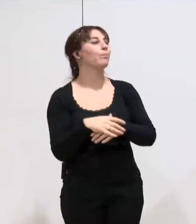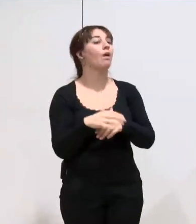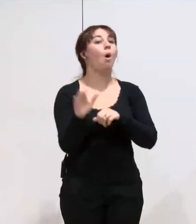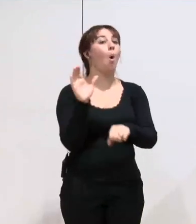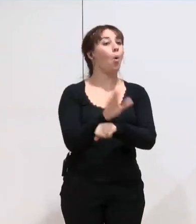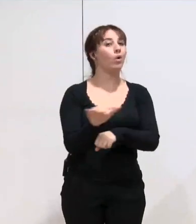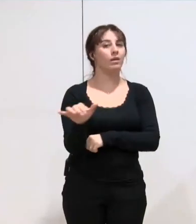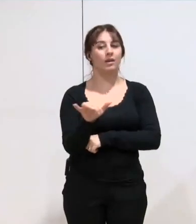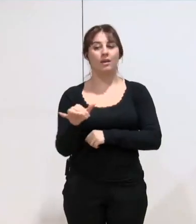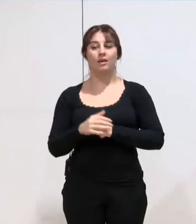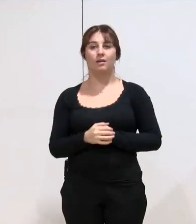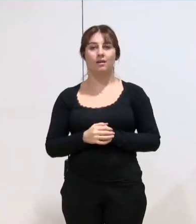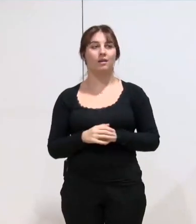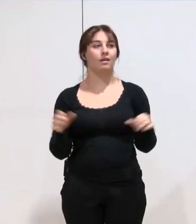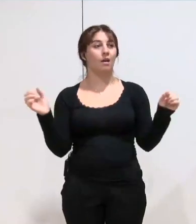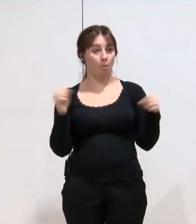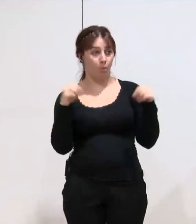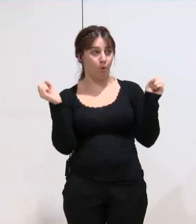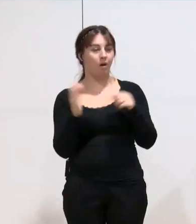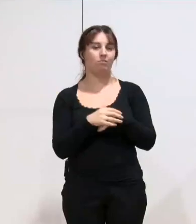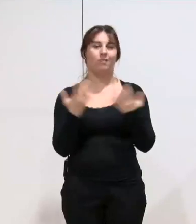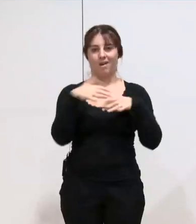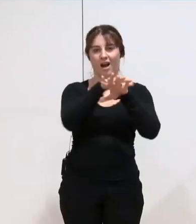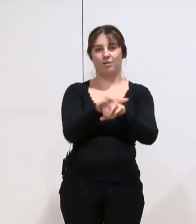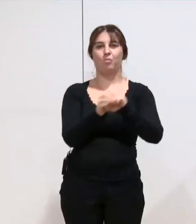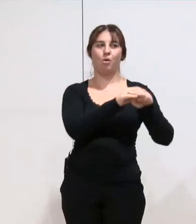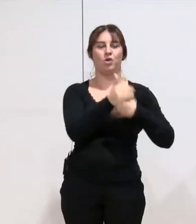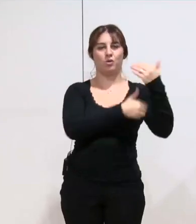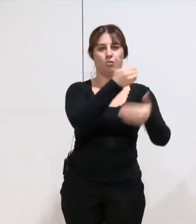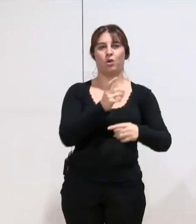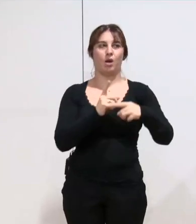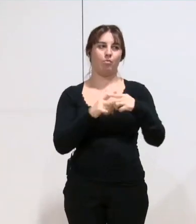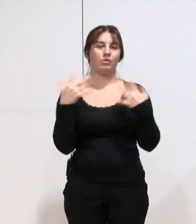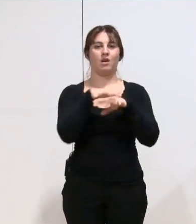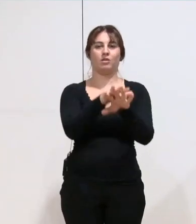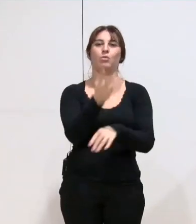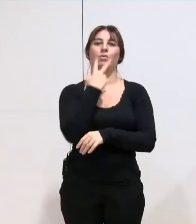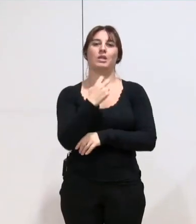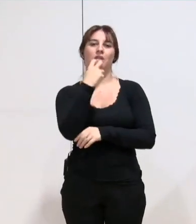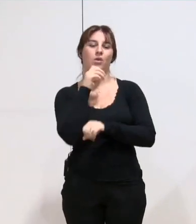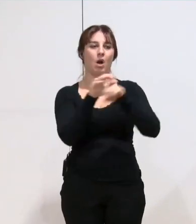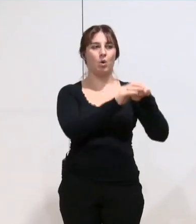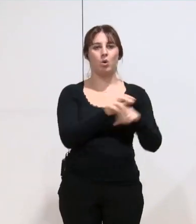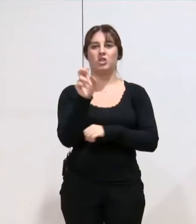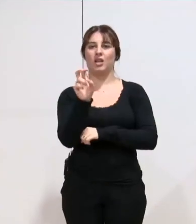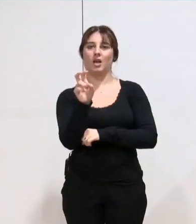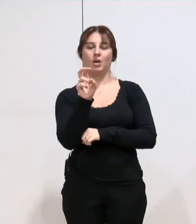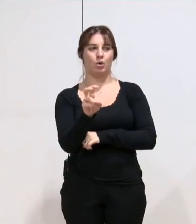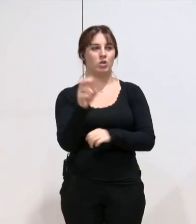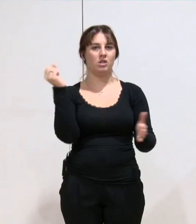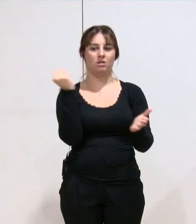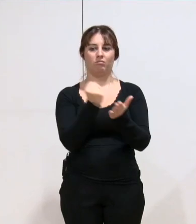contre ? Et qui vote pour ? Donc le Rassemblement de Gauche et de Progrès, le Rassemblement Citoyen de la Gauche et les Écologistes.